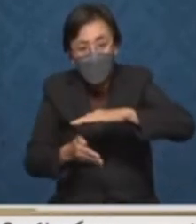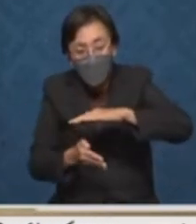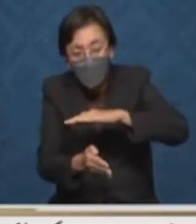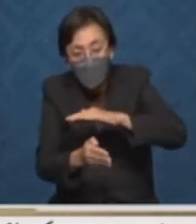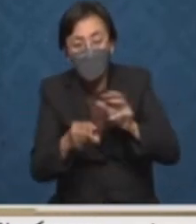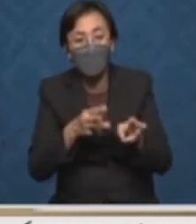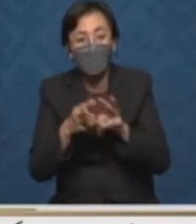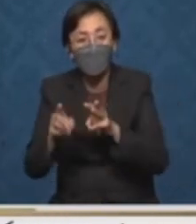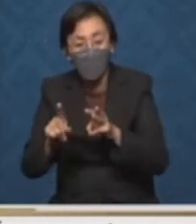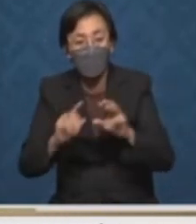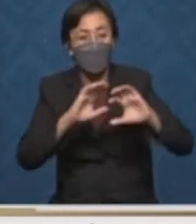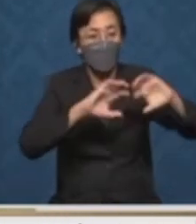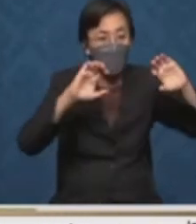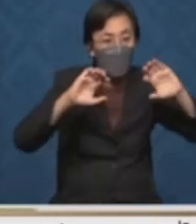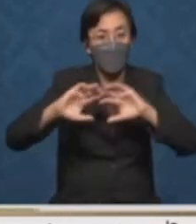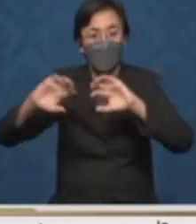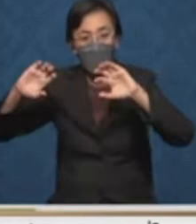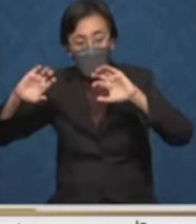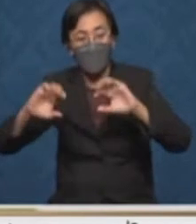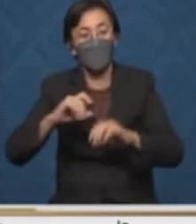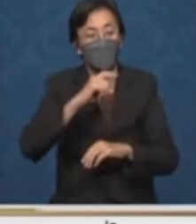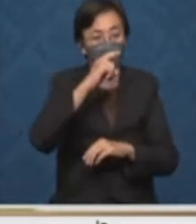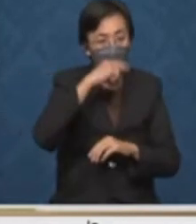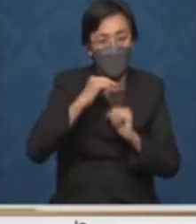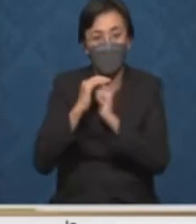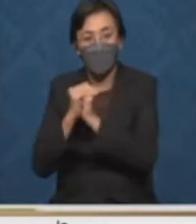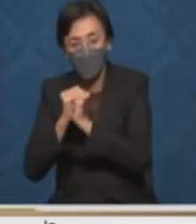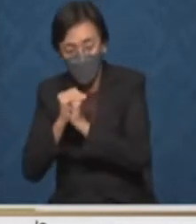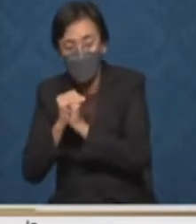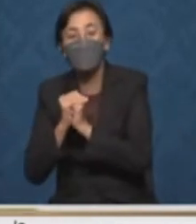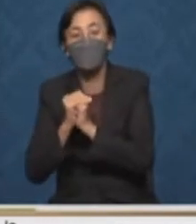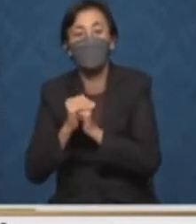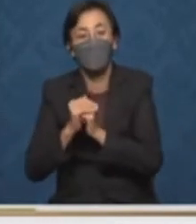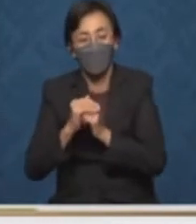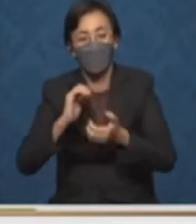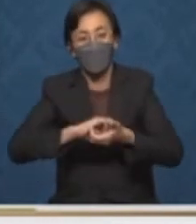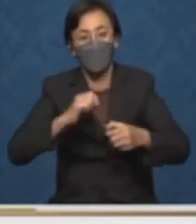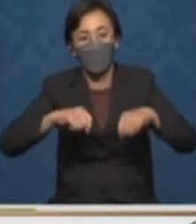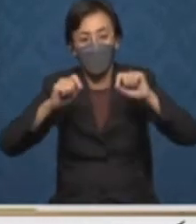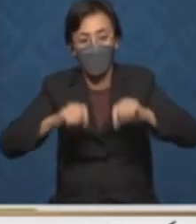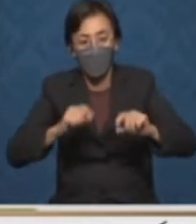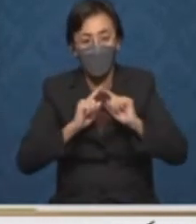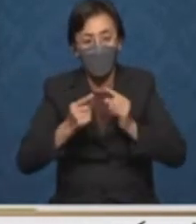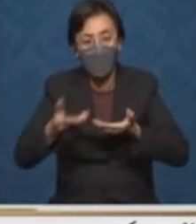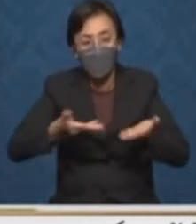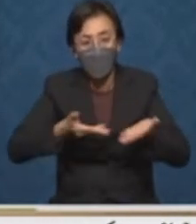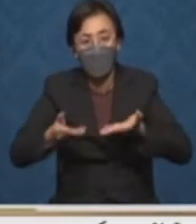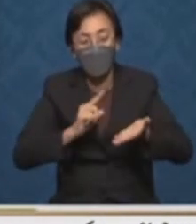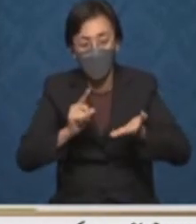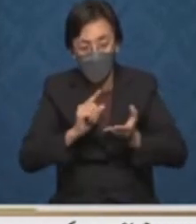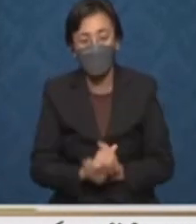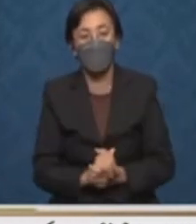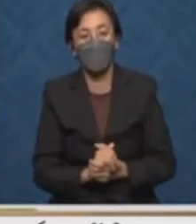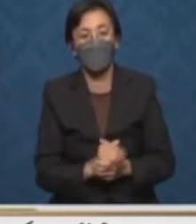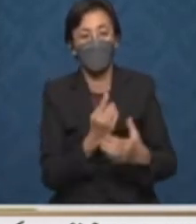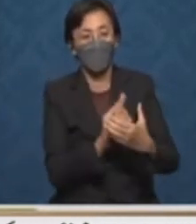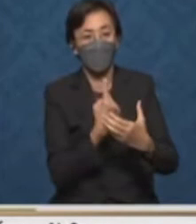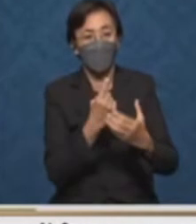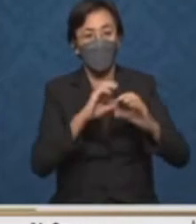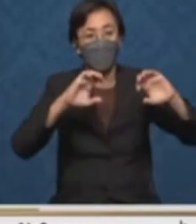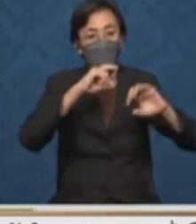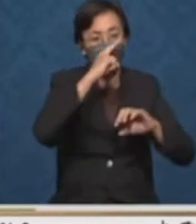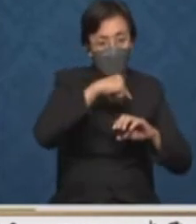ธีรัฐบาลต่อรัฐบาล G2G อธิบายครับว่ามีการเจรจาระหว่างผู้แทนรัฐบาลไ